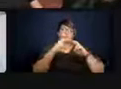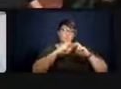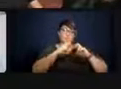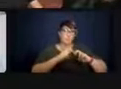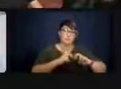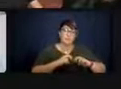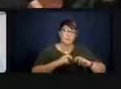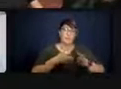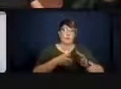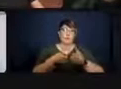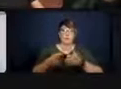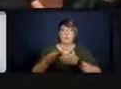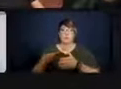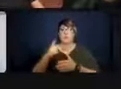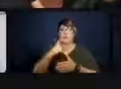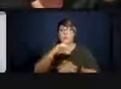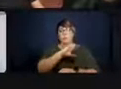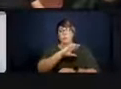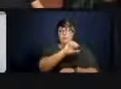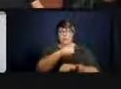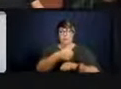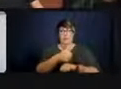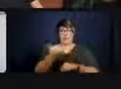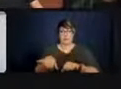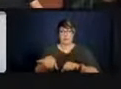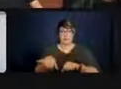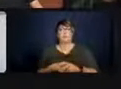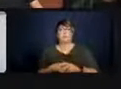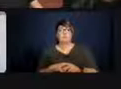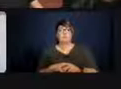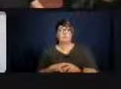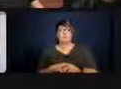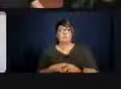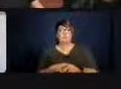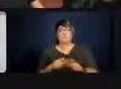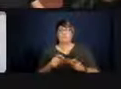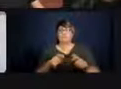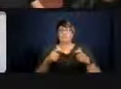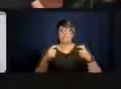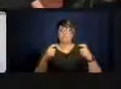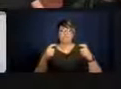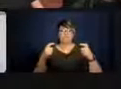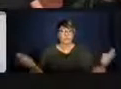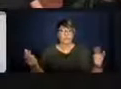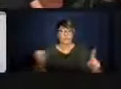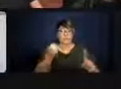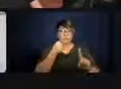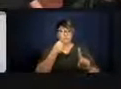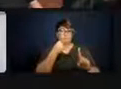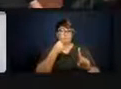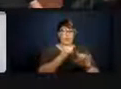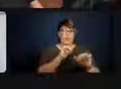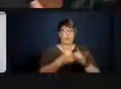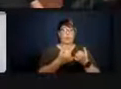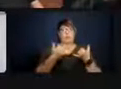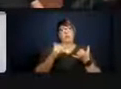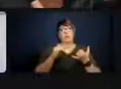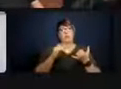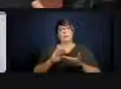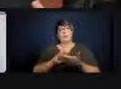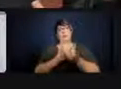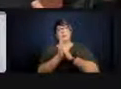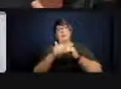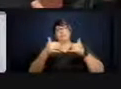ونحن نثمن جميع المشاريع التي ذكرها الدكتور بوليو وكيف لنا نقوم بتحسين